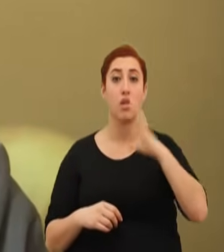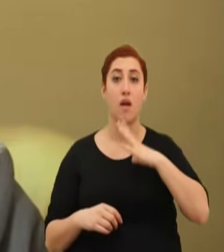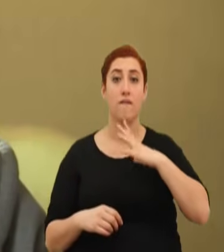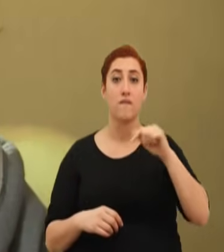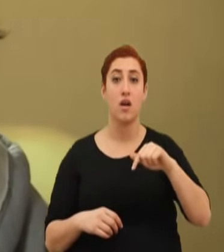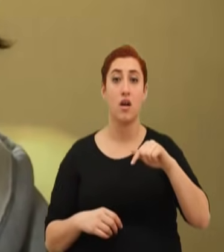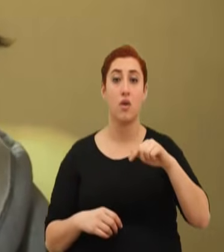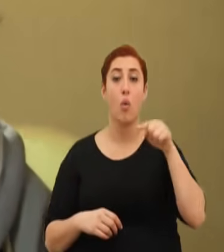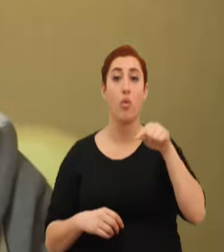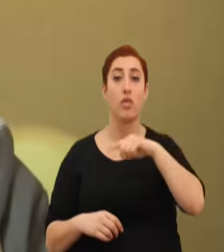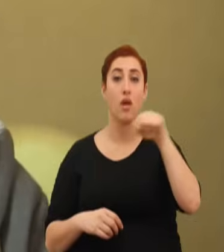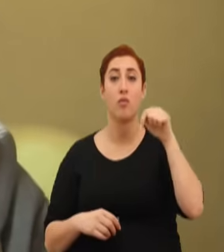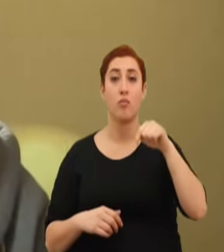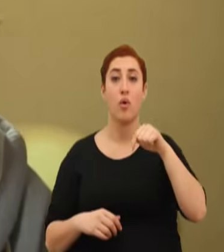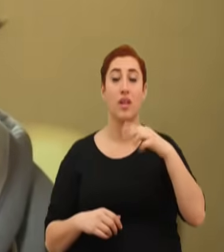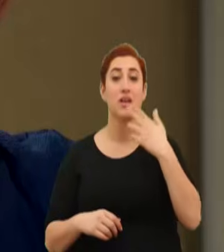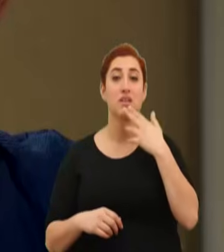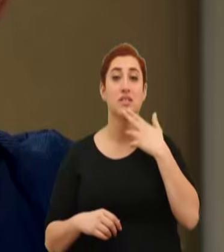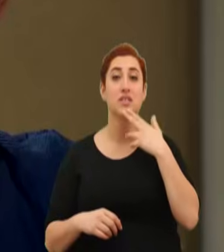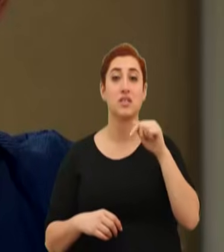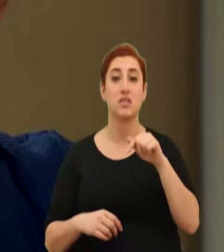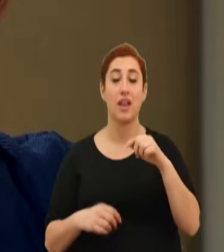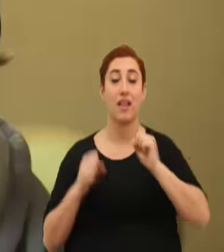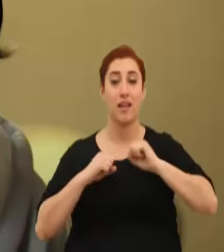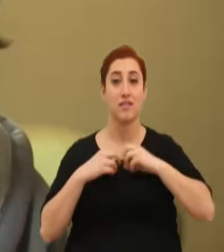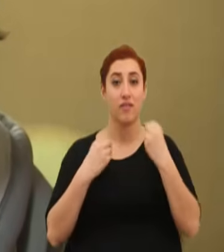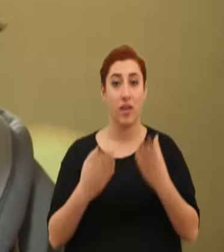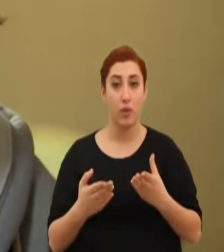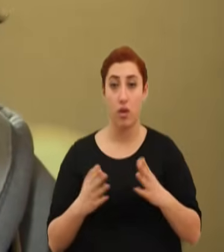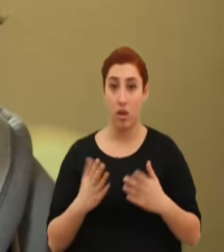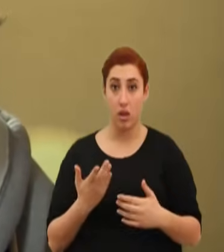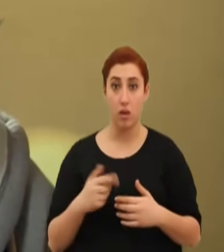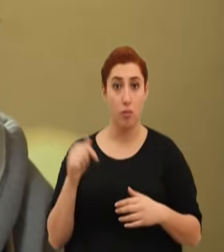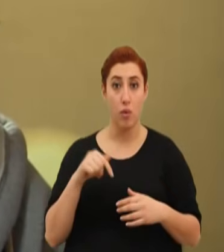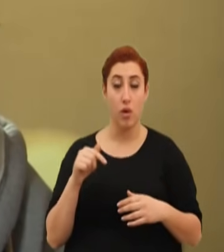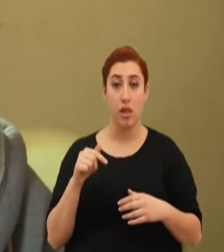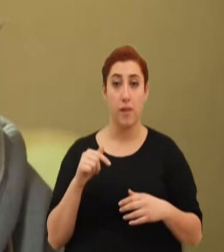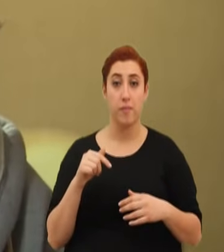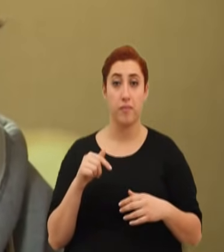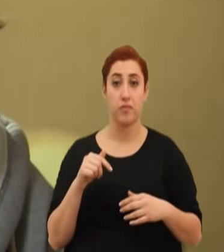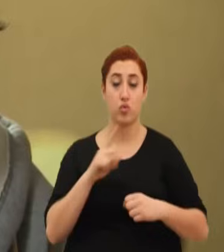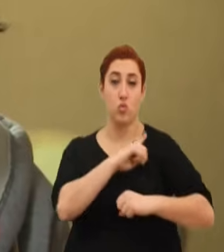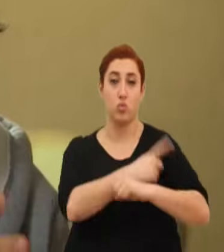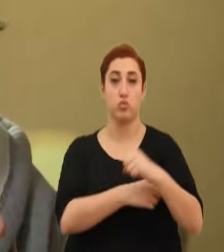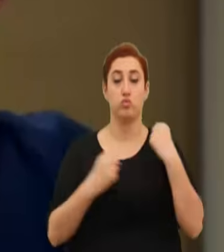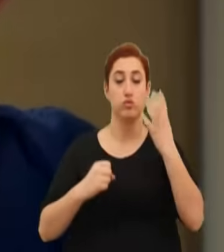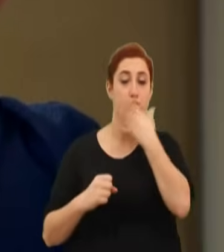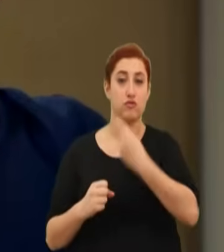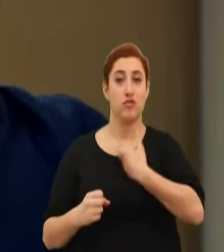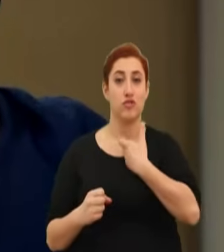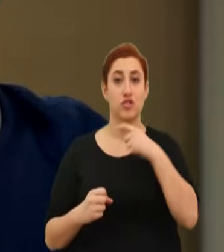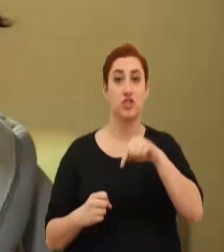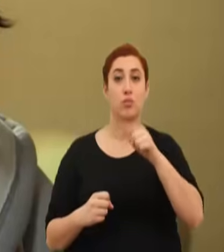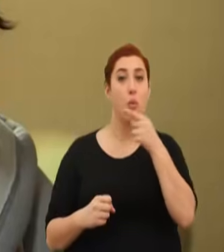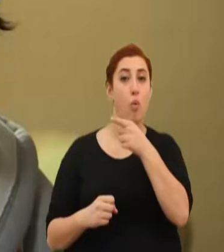var. Onlar böyle kızlara ders veriyorlar. Böyle kaslı, yakışıklı tipler,